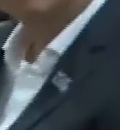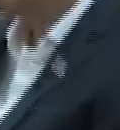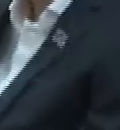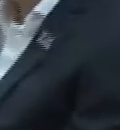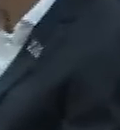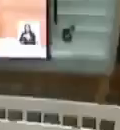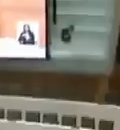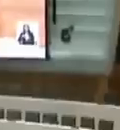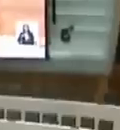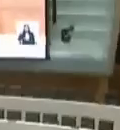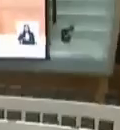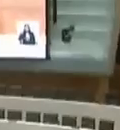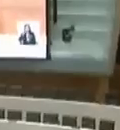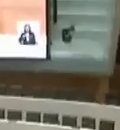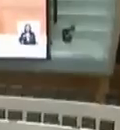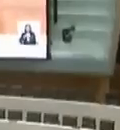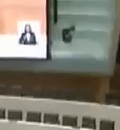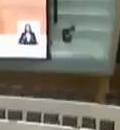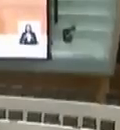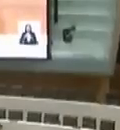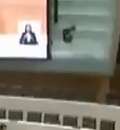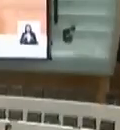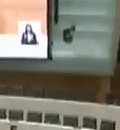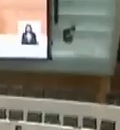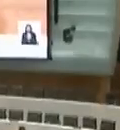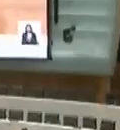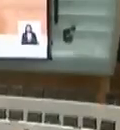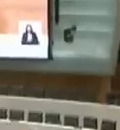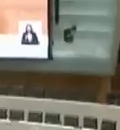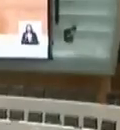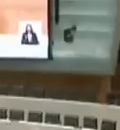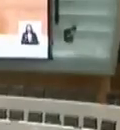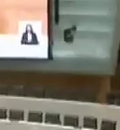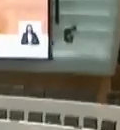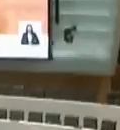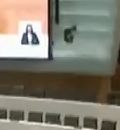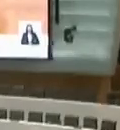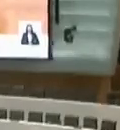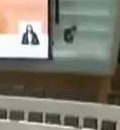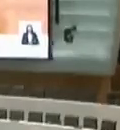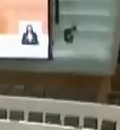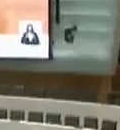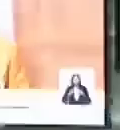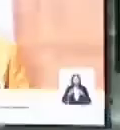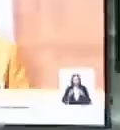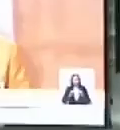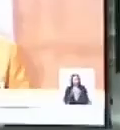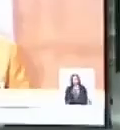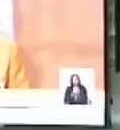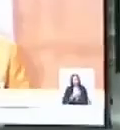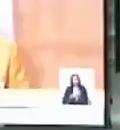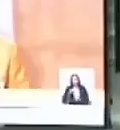ฮะเราก็เราก็ทราบจุดยืนเขาดีอยู่เราก็ไม่เอาสว.ที่ไม่โหวตแต่ทีนี้